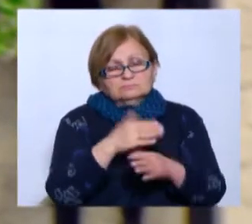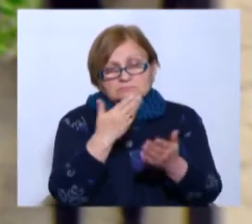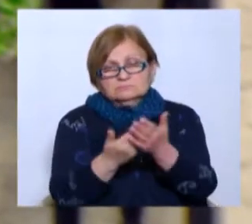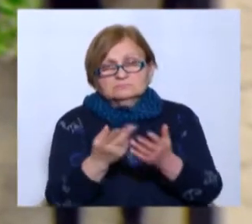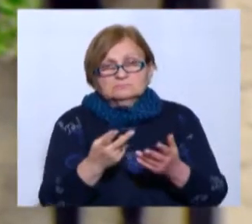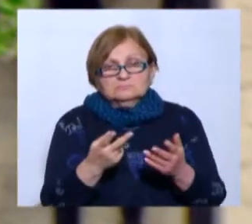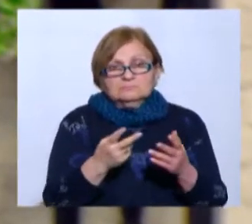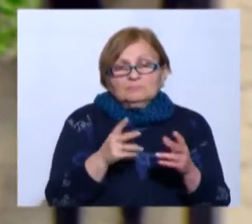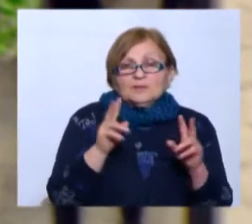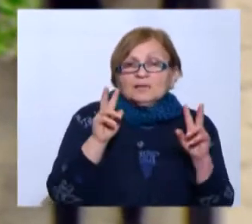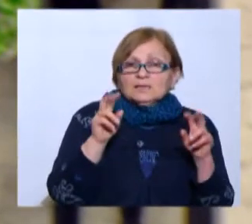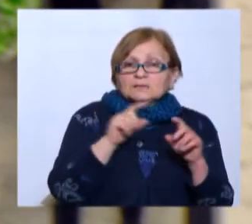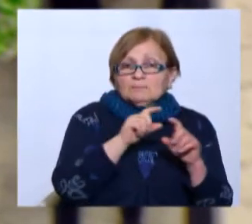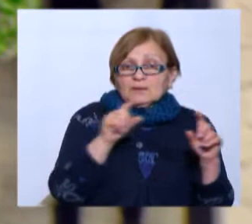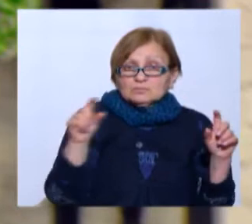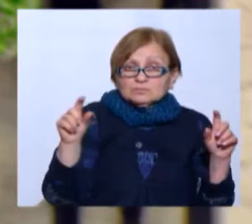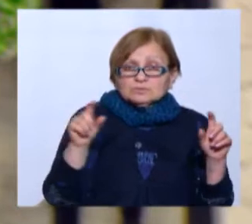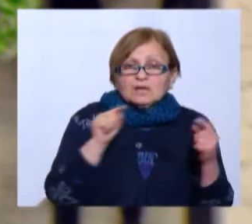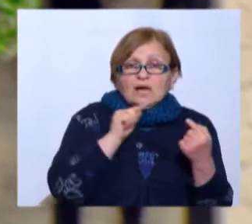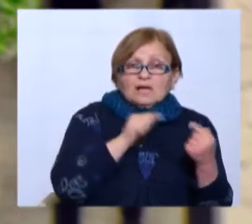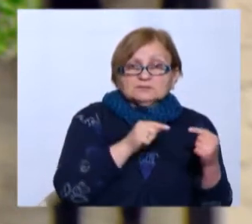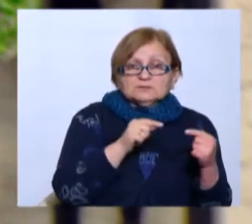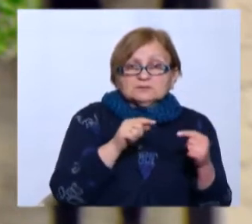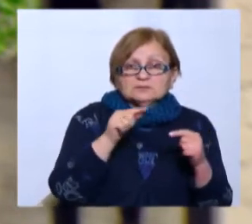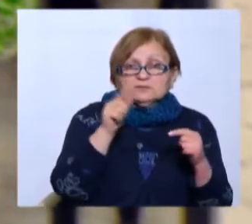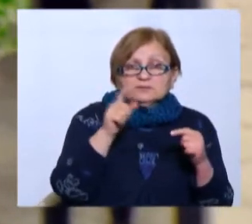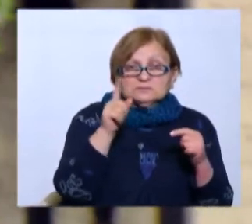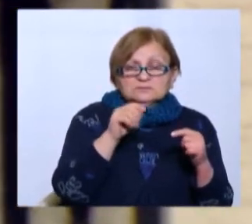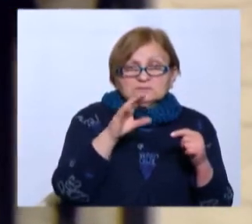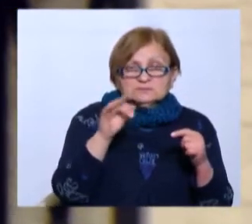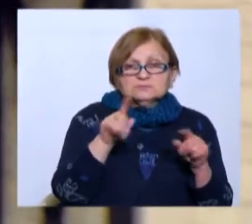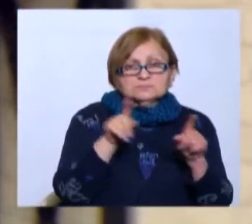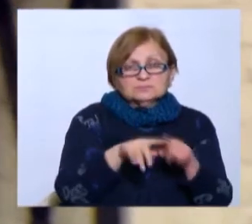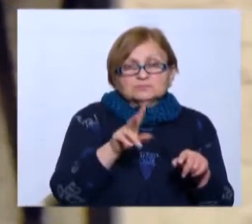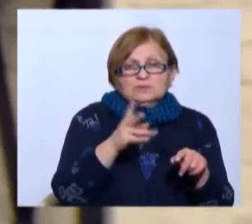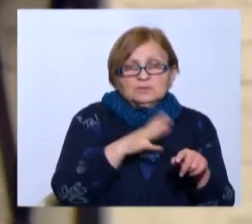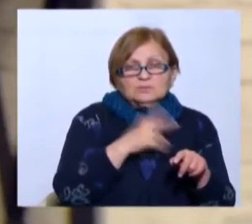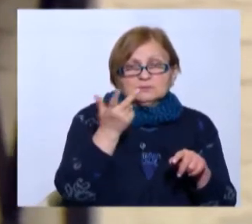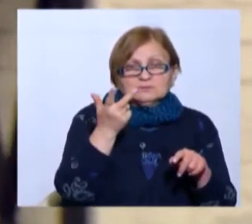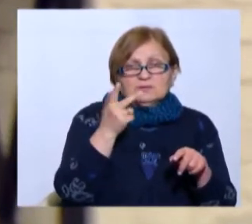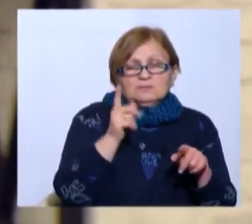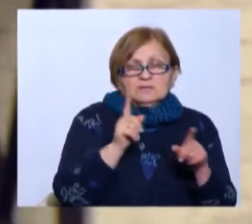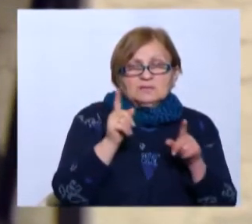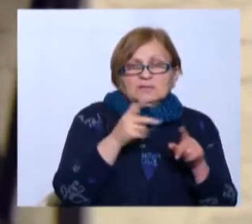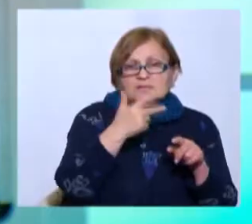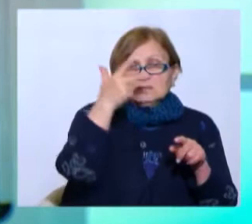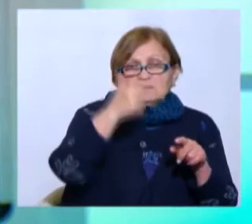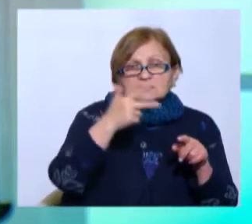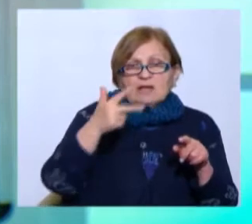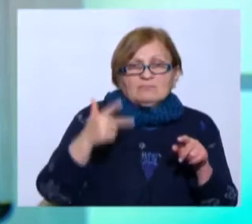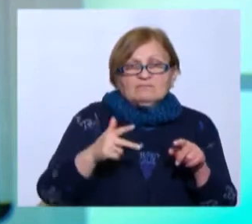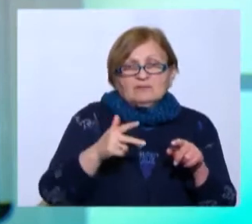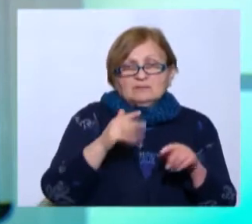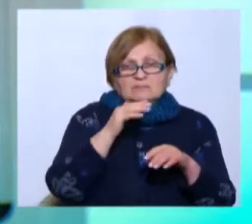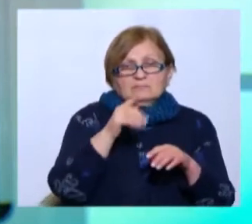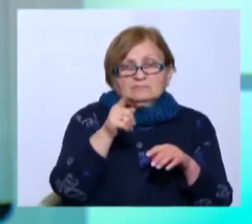შესაბამისად, თემატური წინადადება, ანტითეზისი სამწახნაგა უნდა იყოს კვლავ. ანუ სამივე დებულებას უნდა